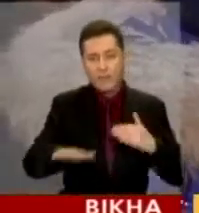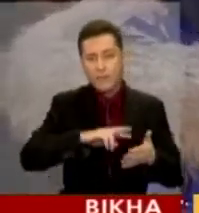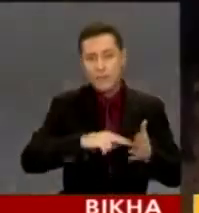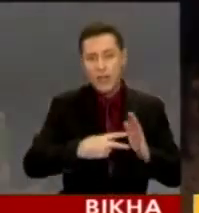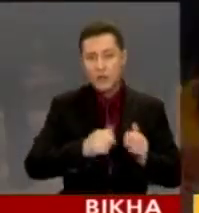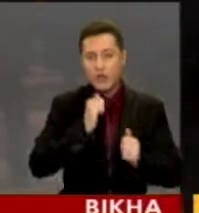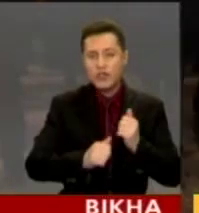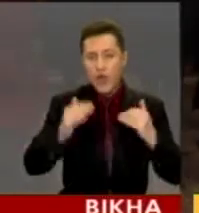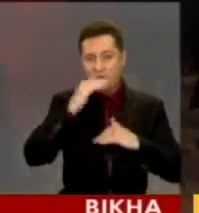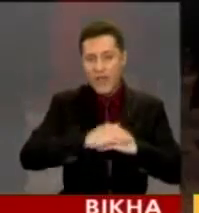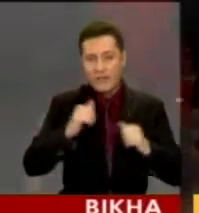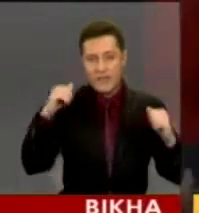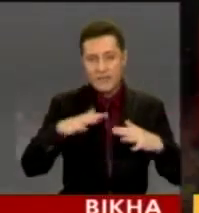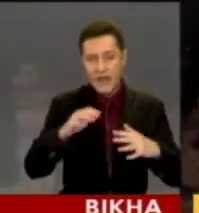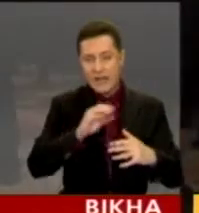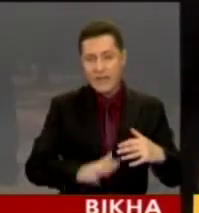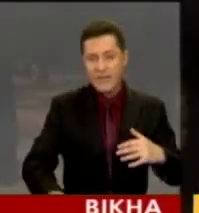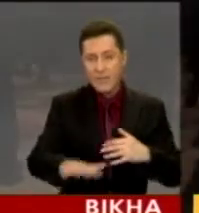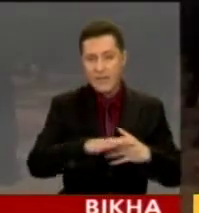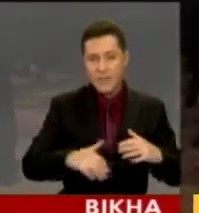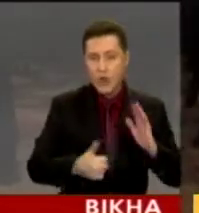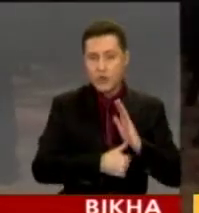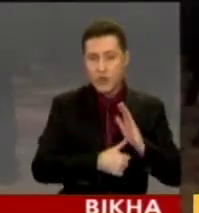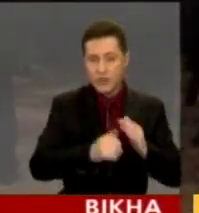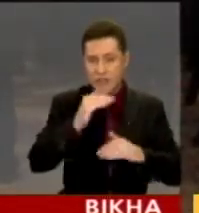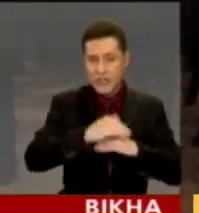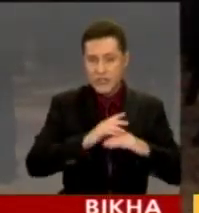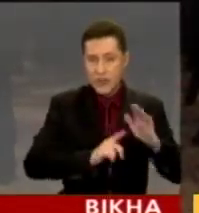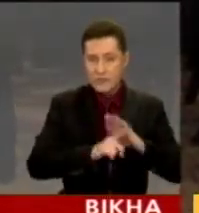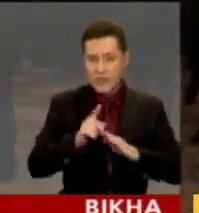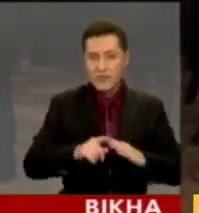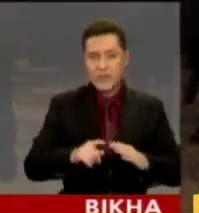щовечора збиратися на Європейській площі. Сьогодні о 6:00 тут розпочнеться флешмоб